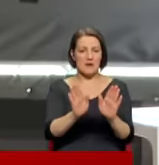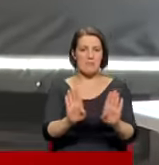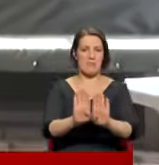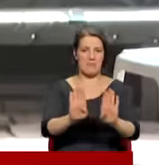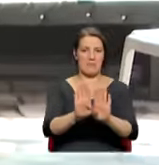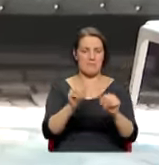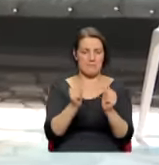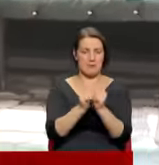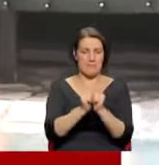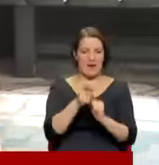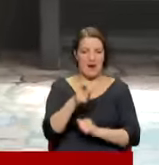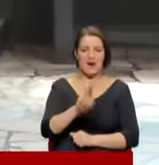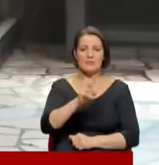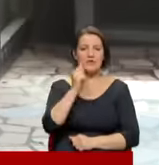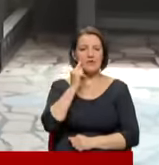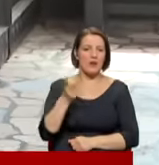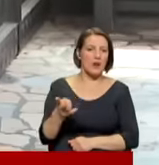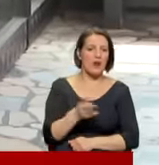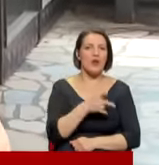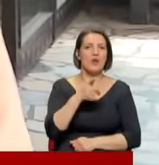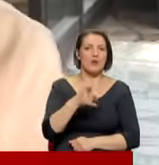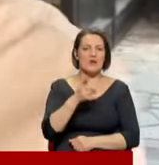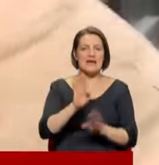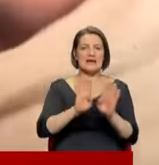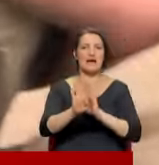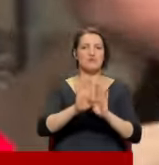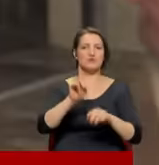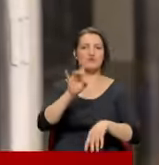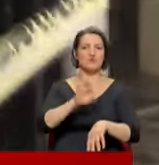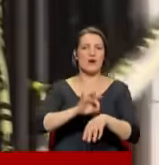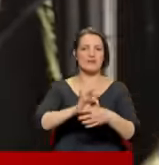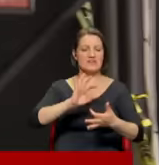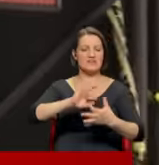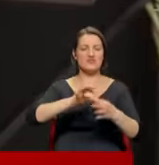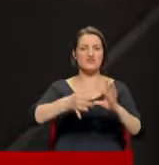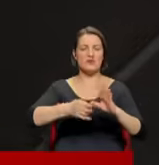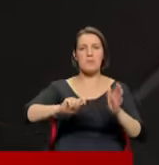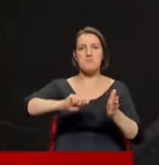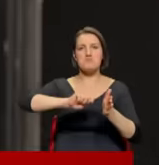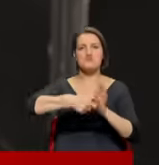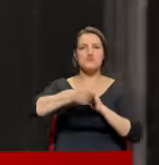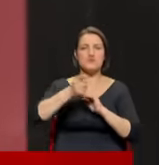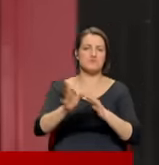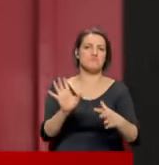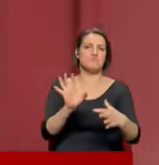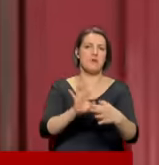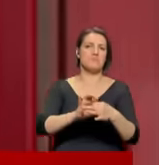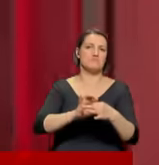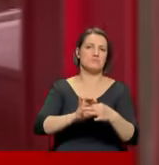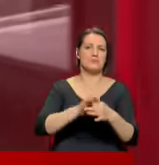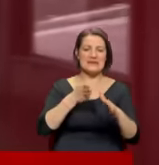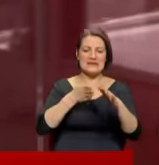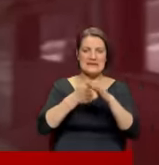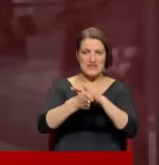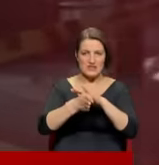yana, 29 kişinin hayatını kaybettiği o gece kulübünün kapısı şu anda zincirle mühürlenmiş ve kapatılmış durumda.